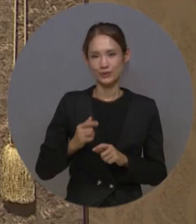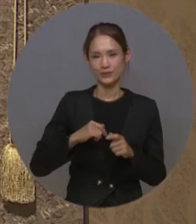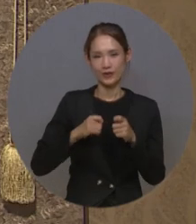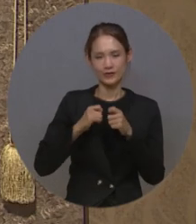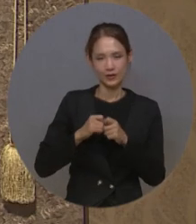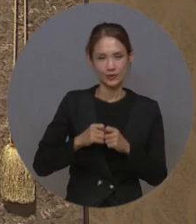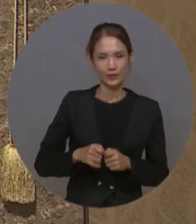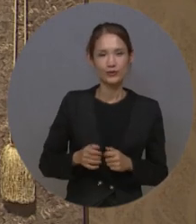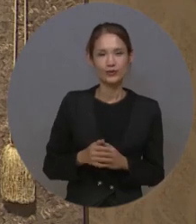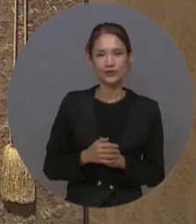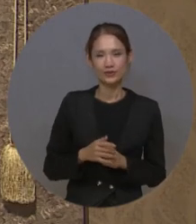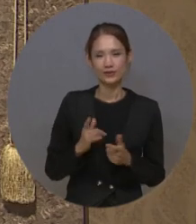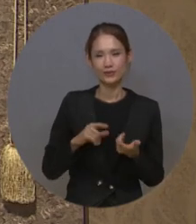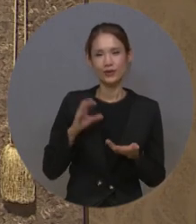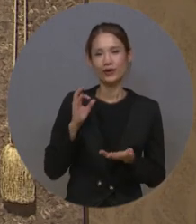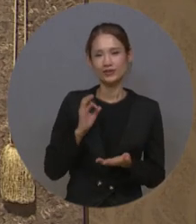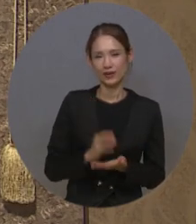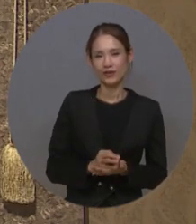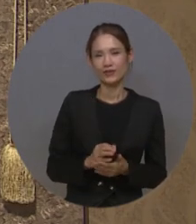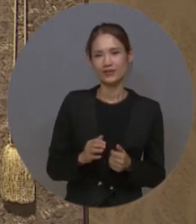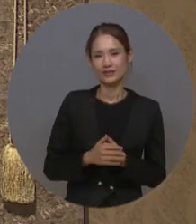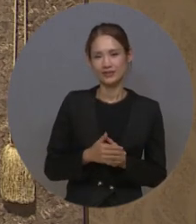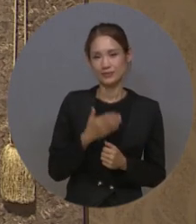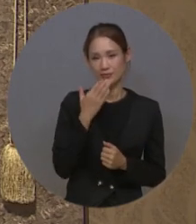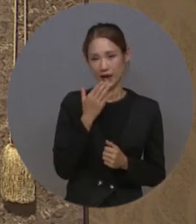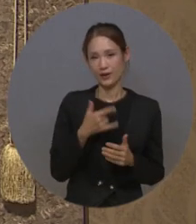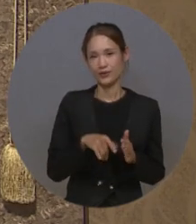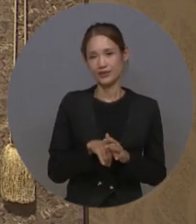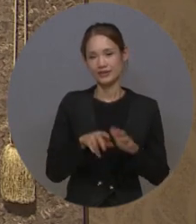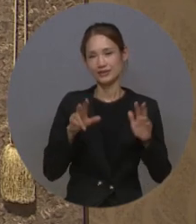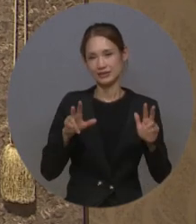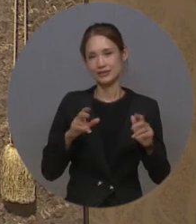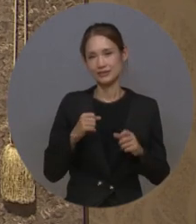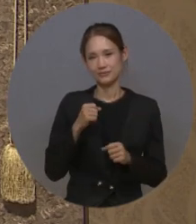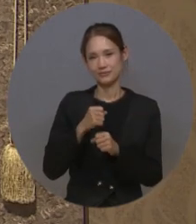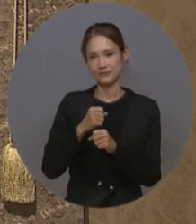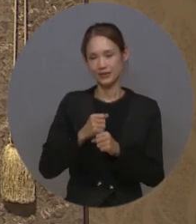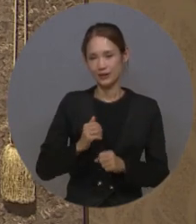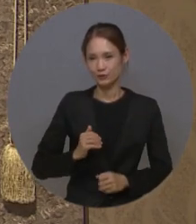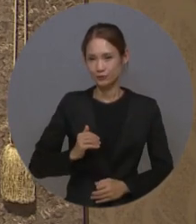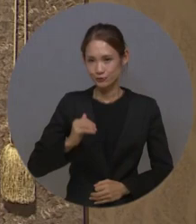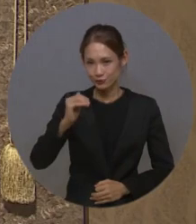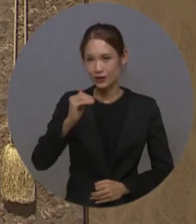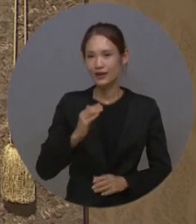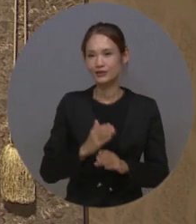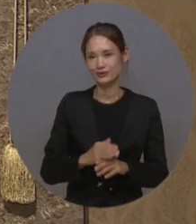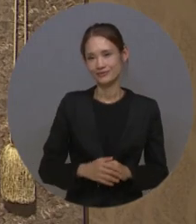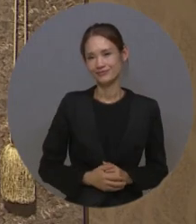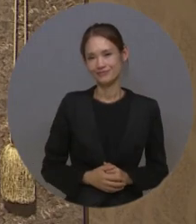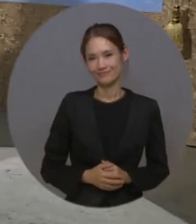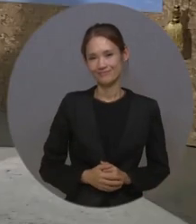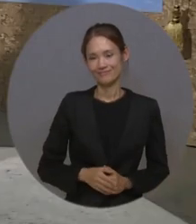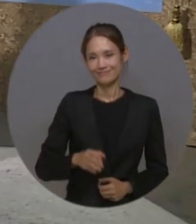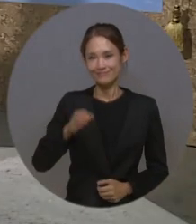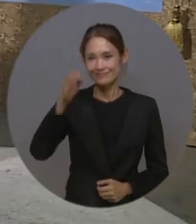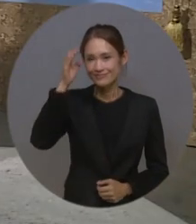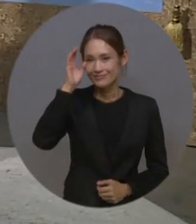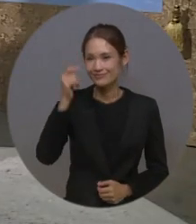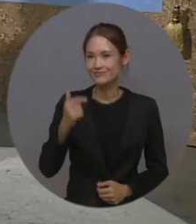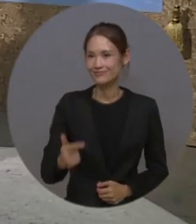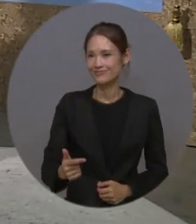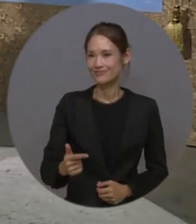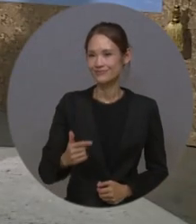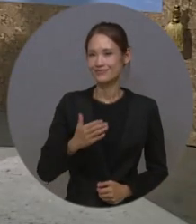정교하고 저렴하게 네. 할 수 있는 거를 지금 해나가고 있습니다. 기대되는데요. 네.